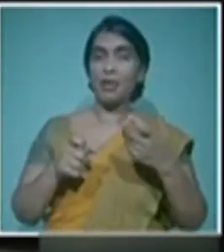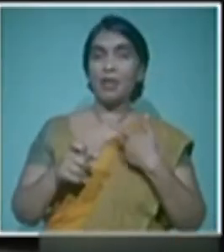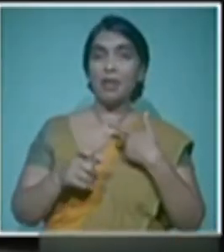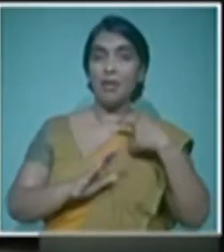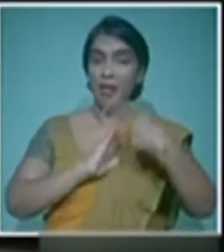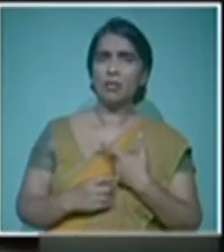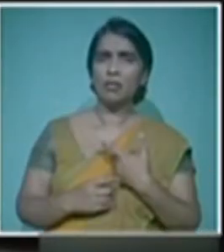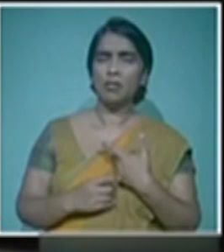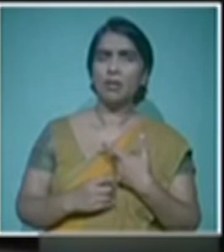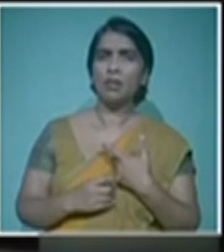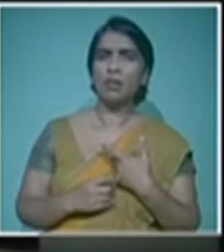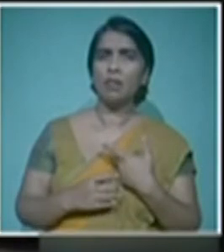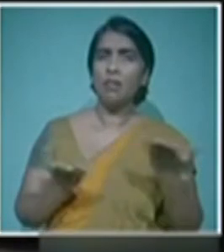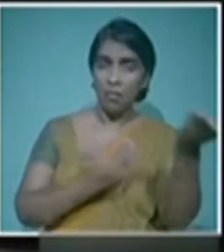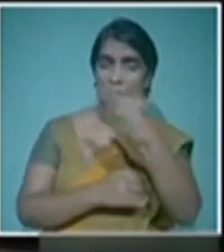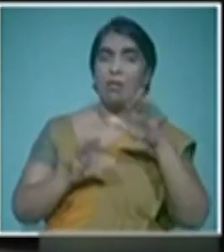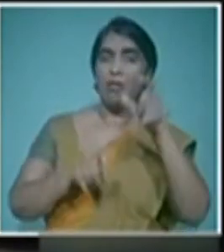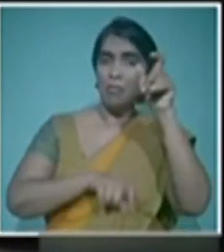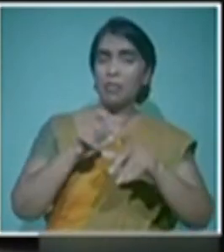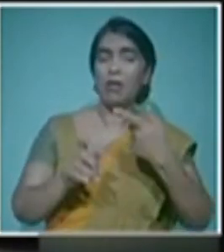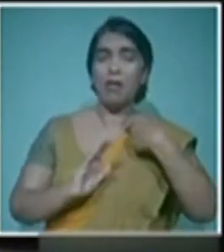පුරවැසිභාවය ගැන කතා කරනවා. මේක ඉන්නවලු තවත්